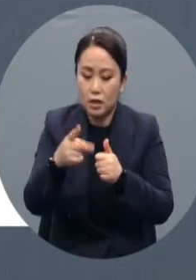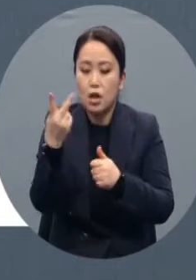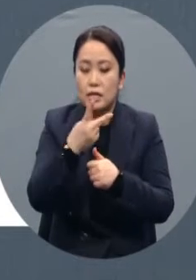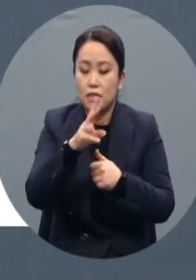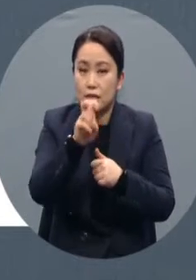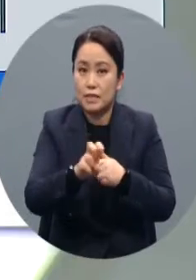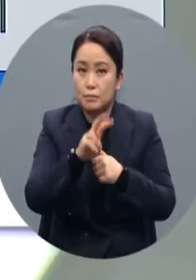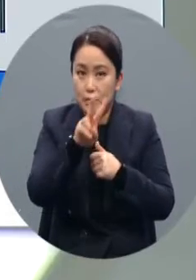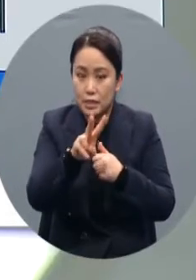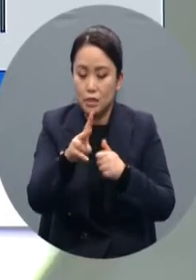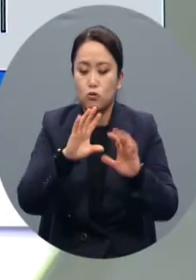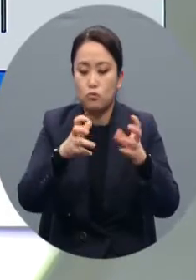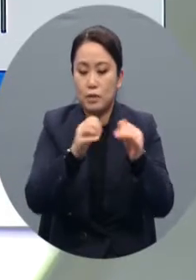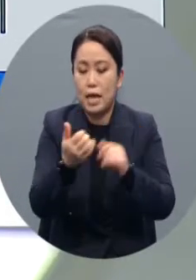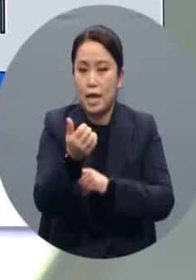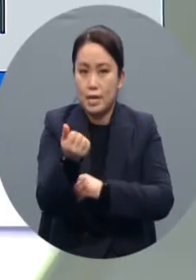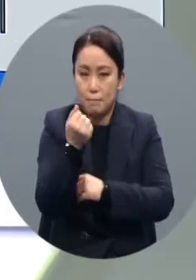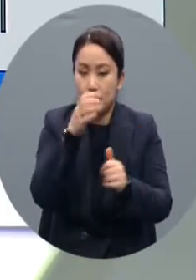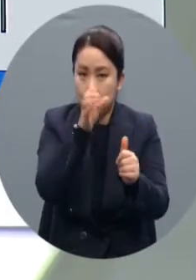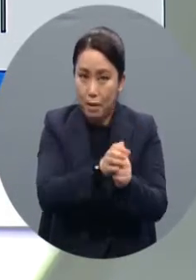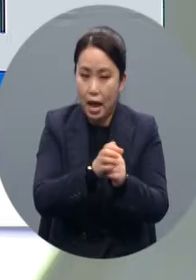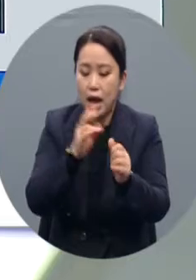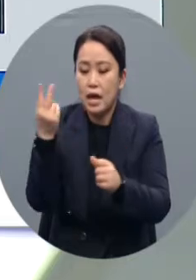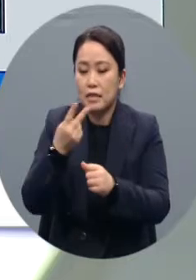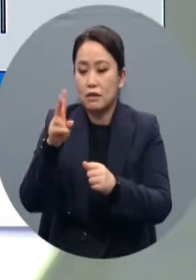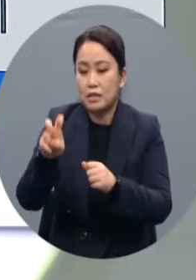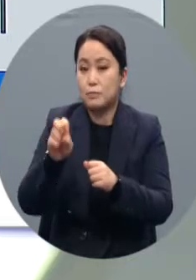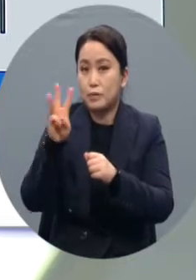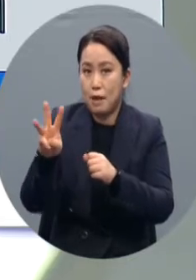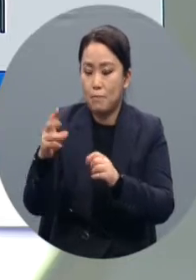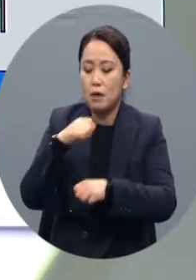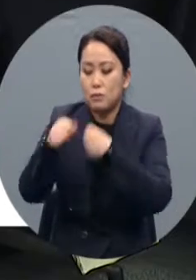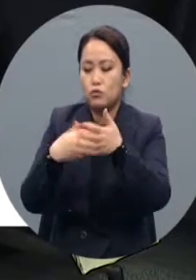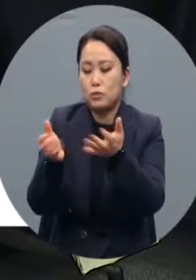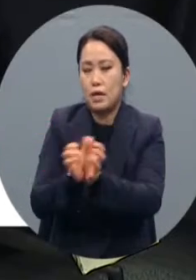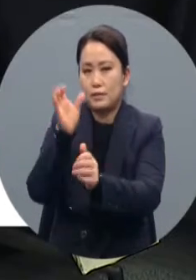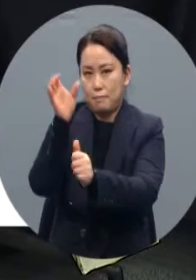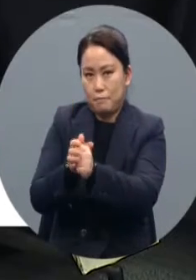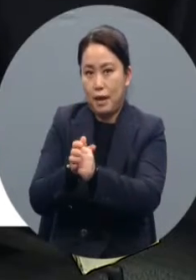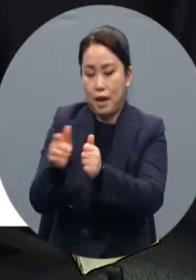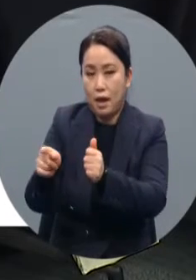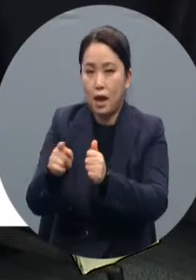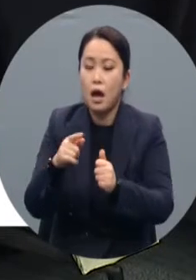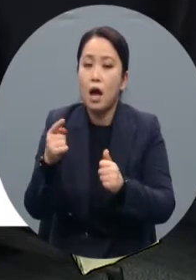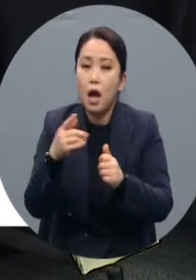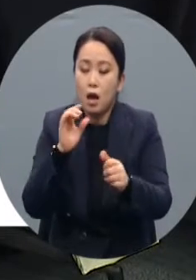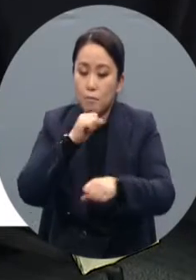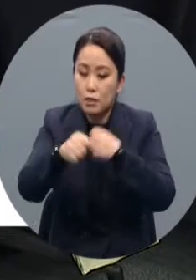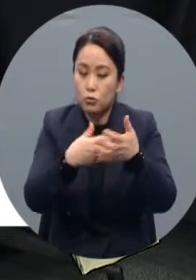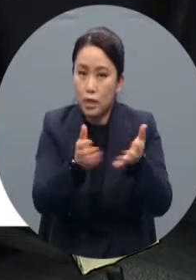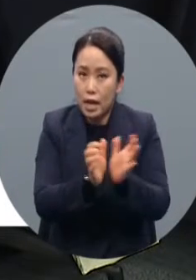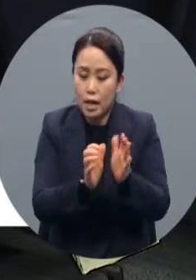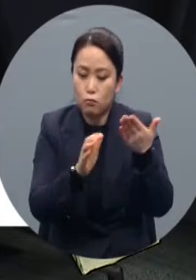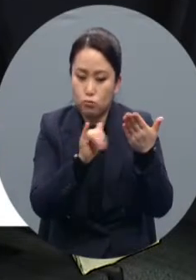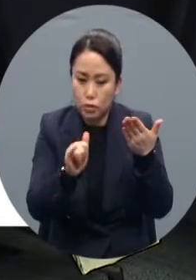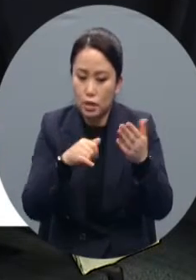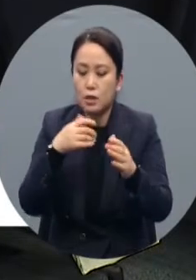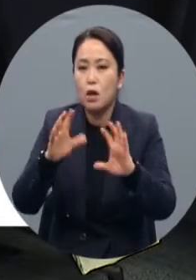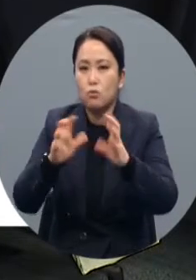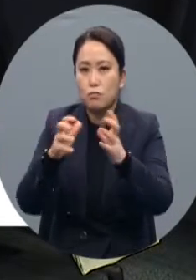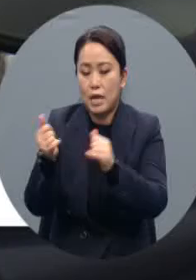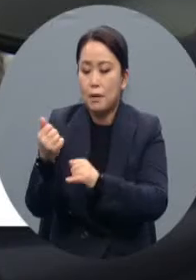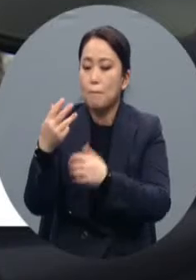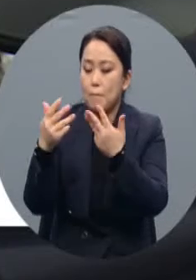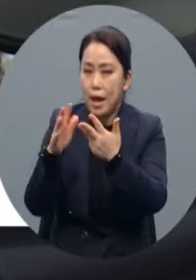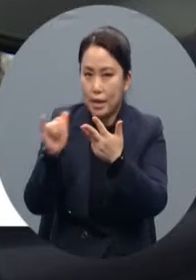맡고 2023년에는 민주당이 맡기로 했습니다. 위원회 구성은 민주당 9인, 국민의힘 8인,